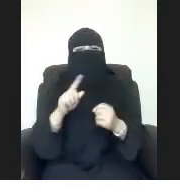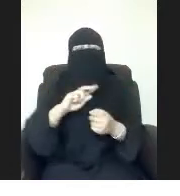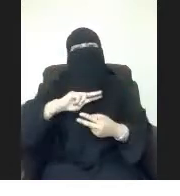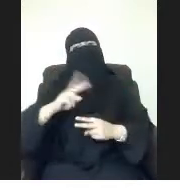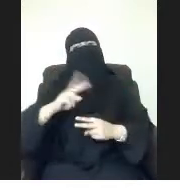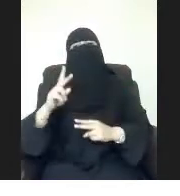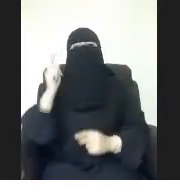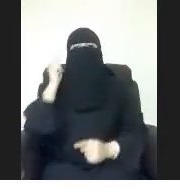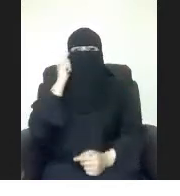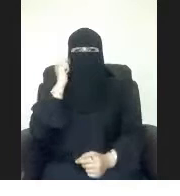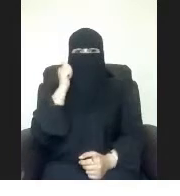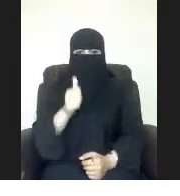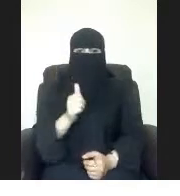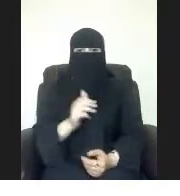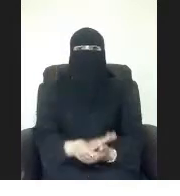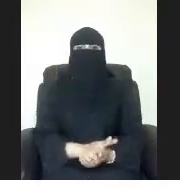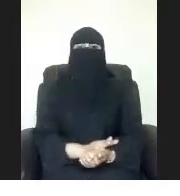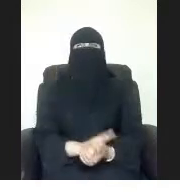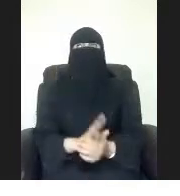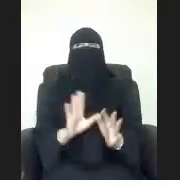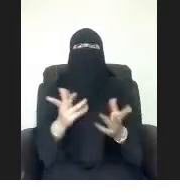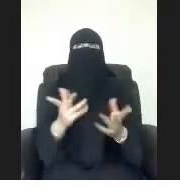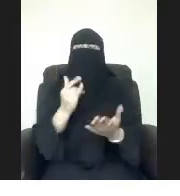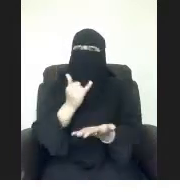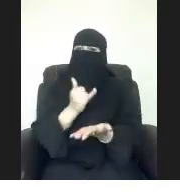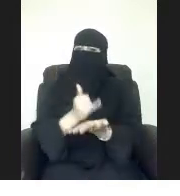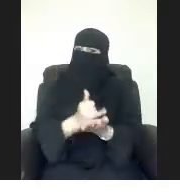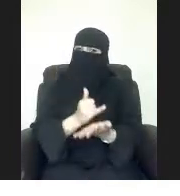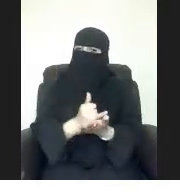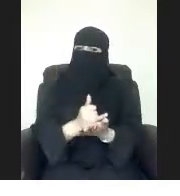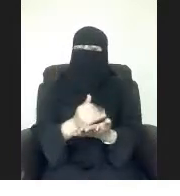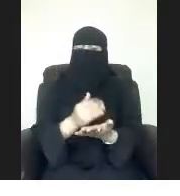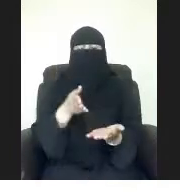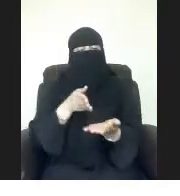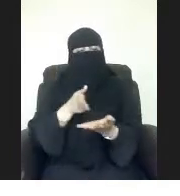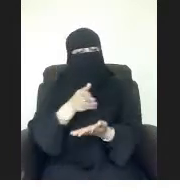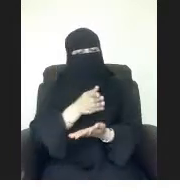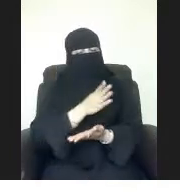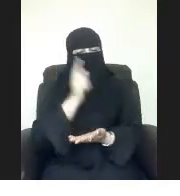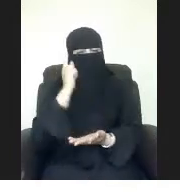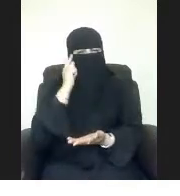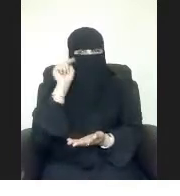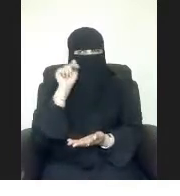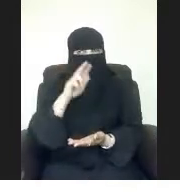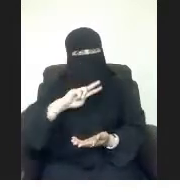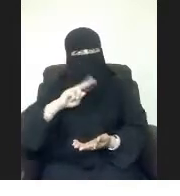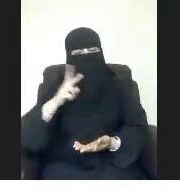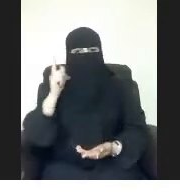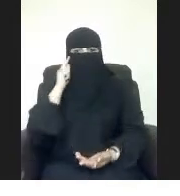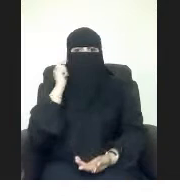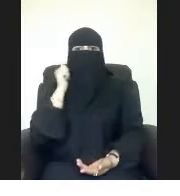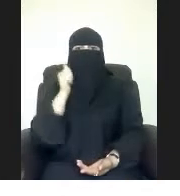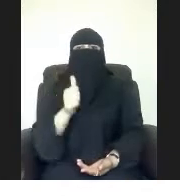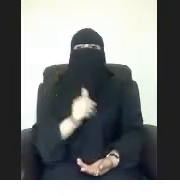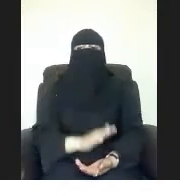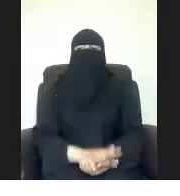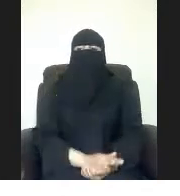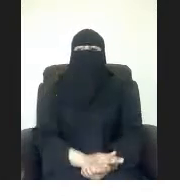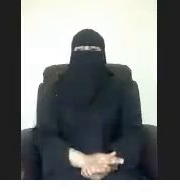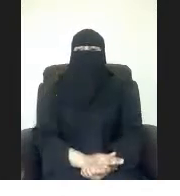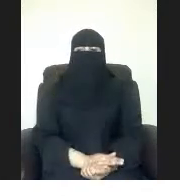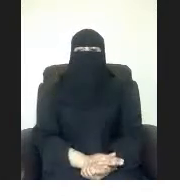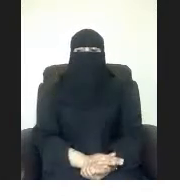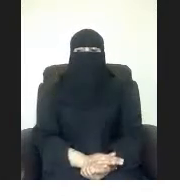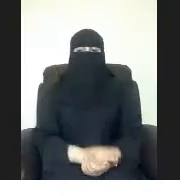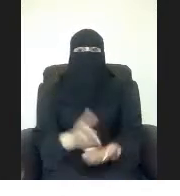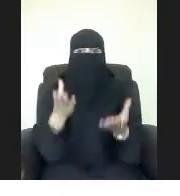التعلم وتحمل المسؤولية التعلمه وتوجيه التعلمه إلى آخره. طيب، التعلم الإلكتروني ليس بالضرورة يكون عن